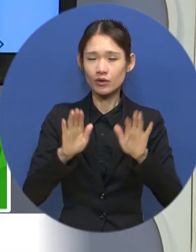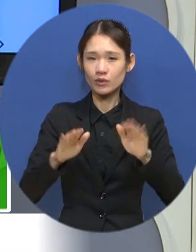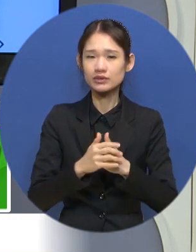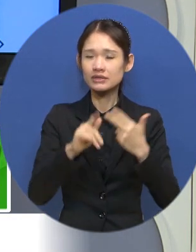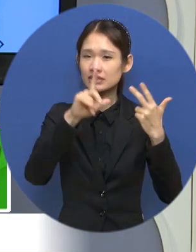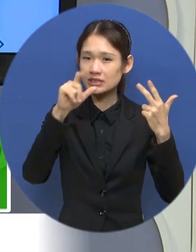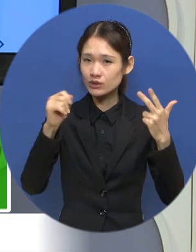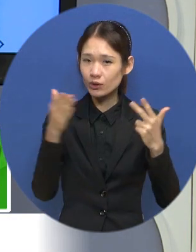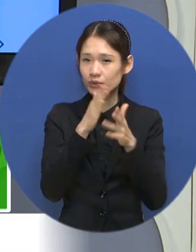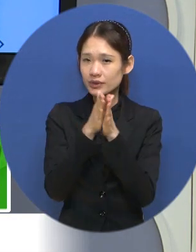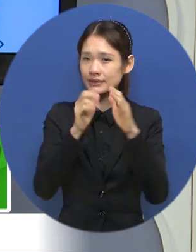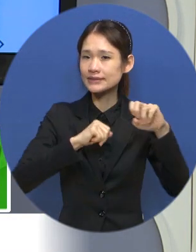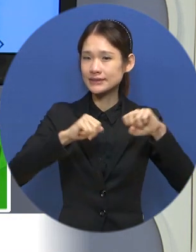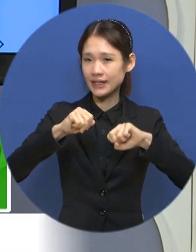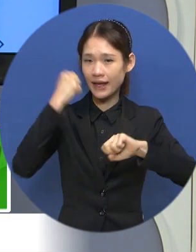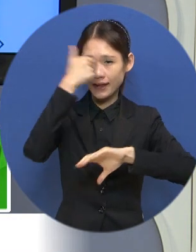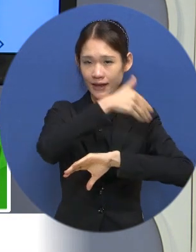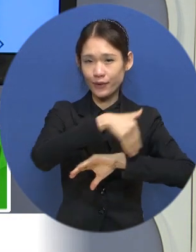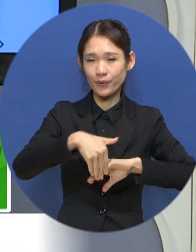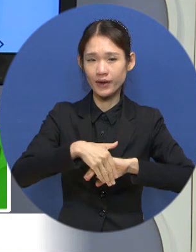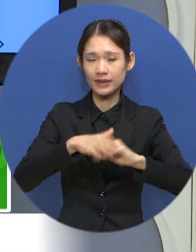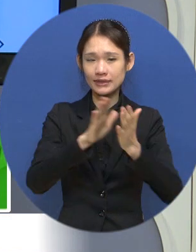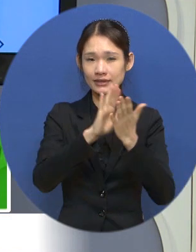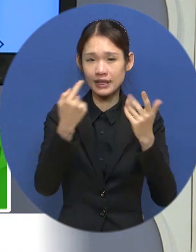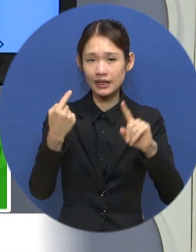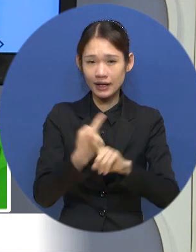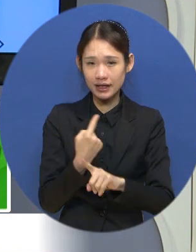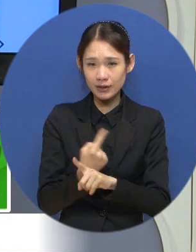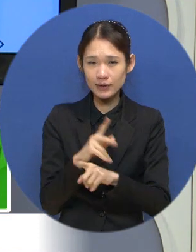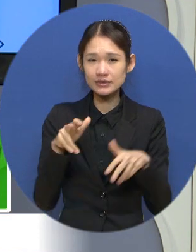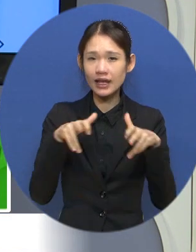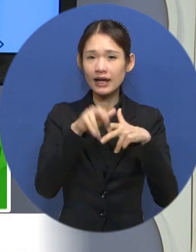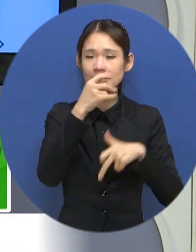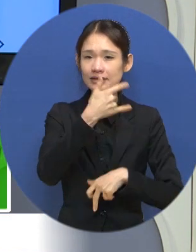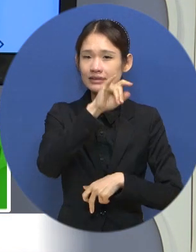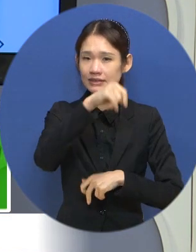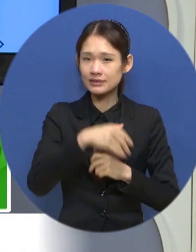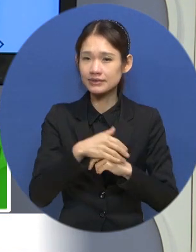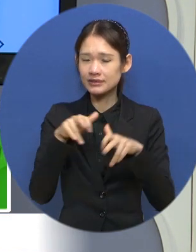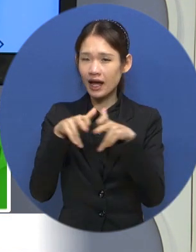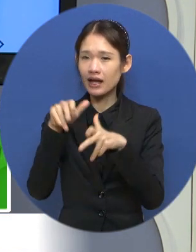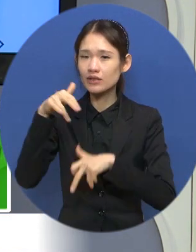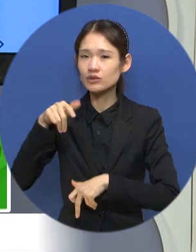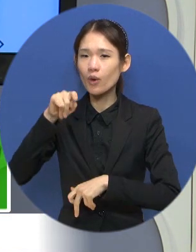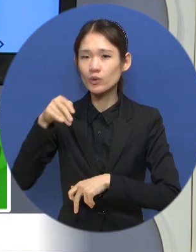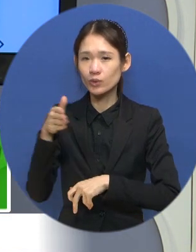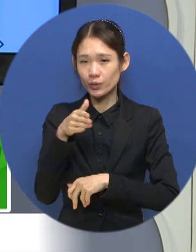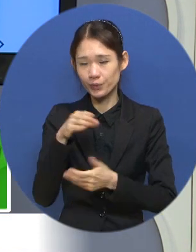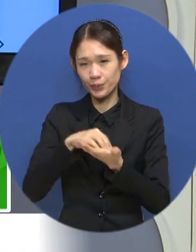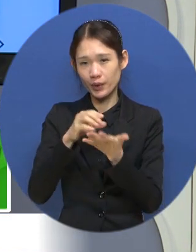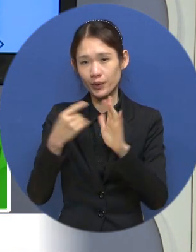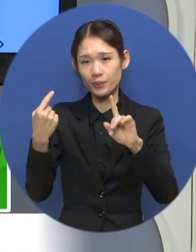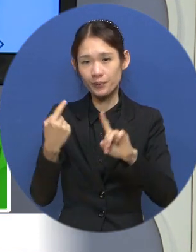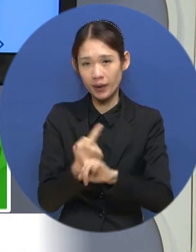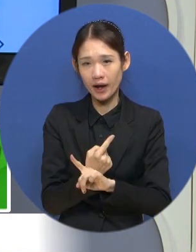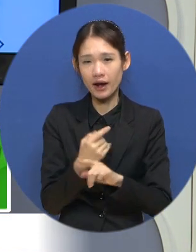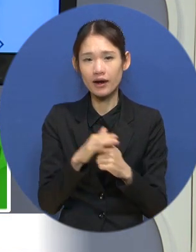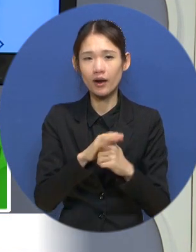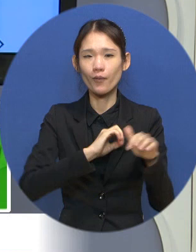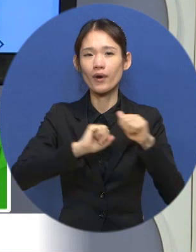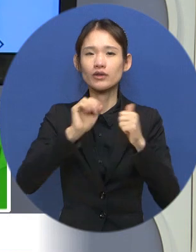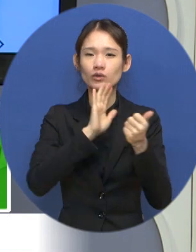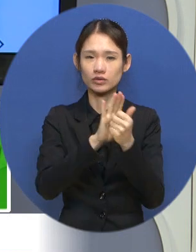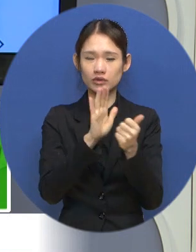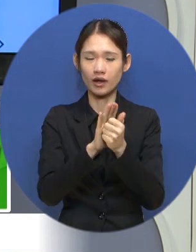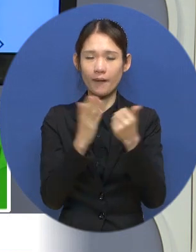시행할 예정 인데요 이번 시행령 개정은 장애등급을 장애 정도 로 변경하고 장애인활동지원 급여 등